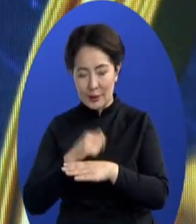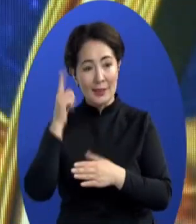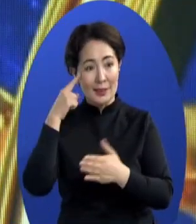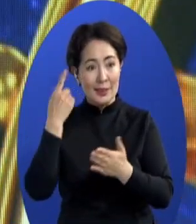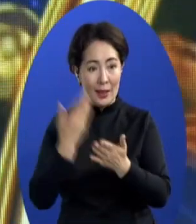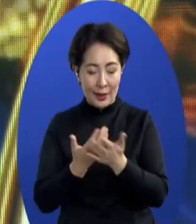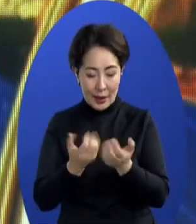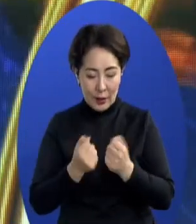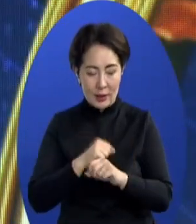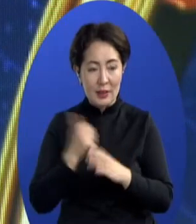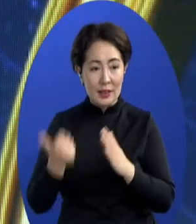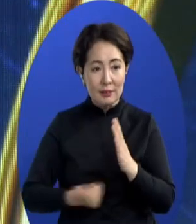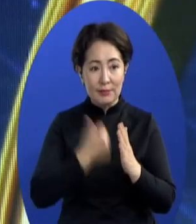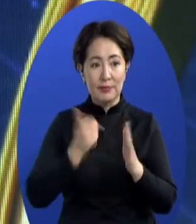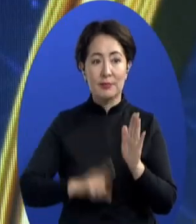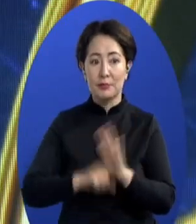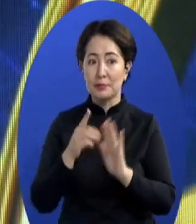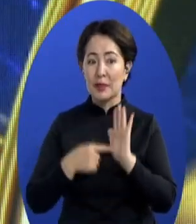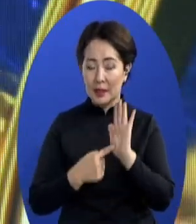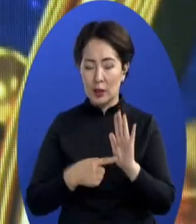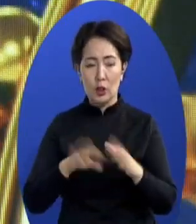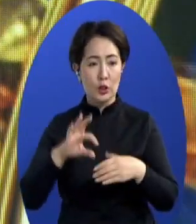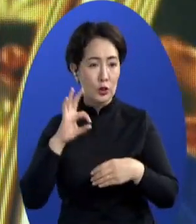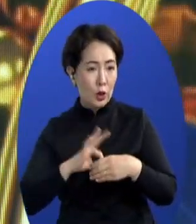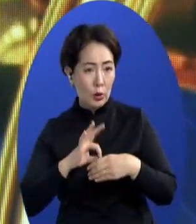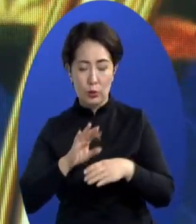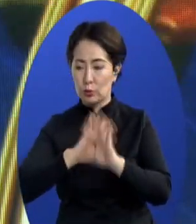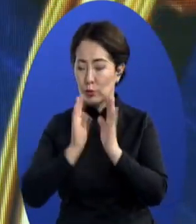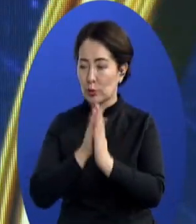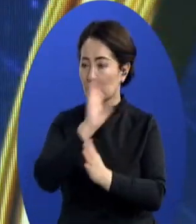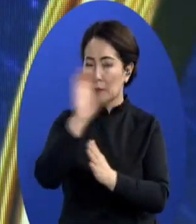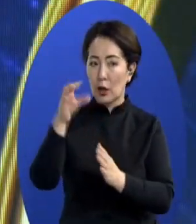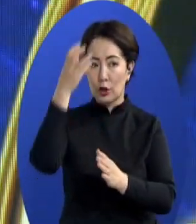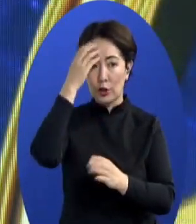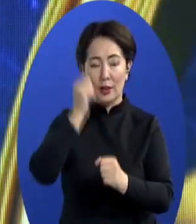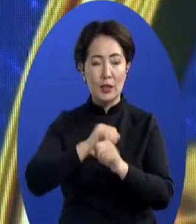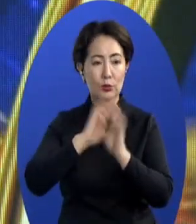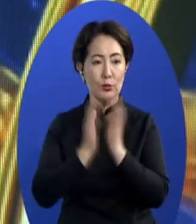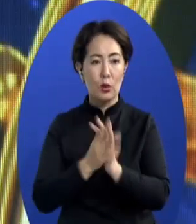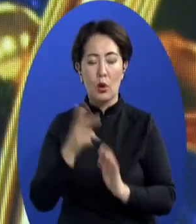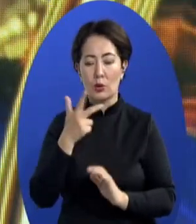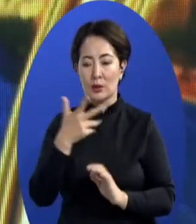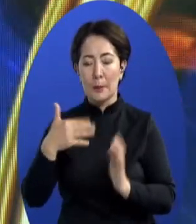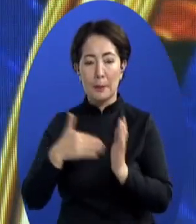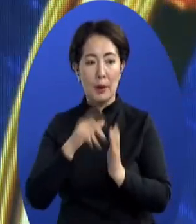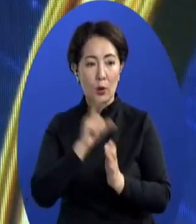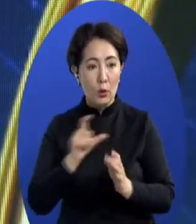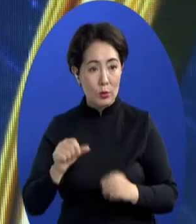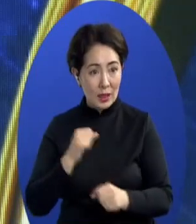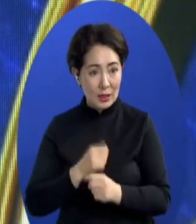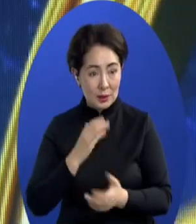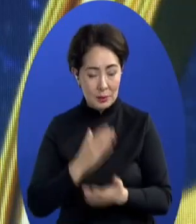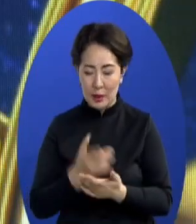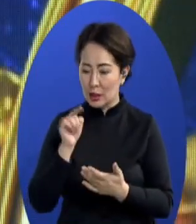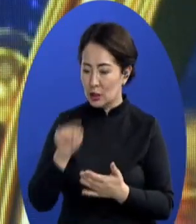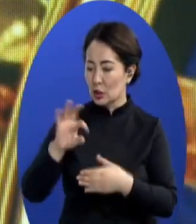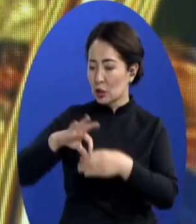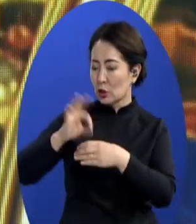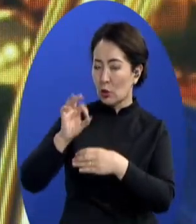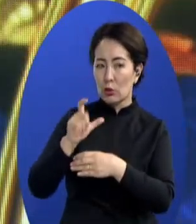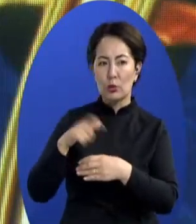болоод байгааг удирдлага нь мэдэгдээд байна. Сонгуулийн бүх шатны байгууллагад төрийн албаны нийтдээ 35,000-аад хүн ажиллаж байгаа юм байна. Харин сонгогчид